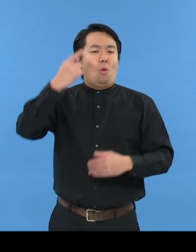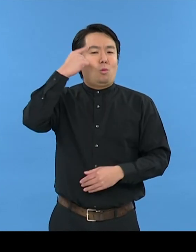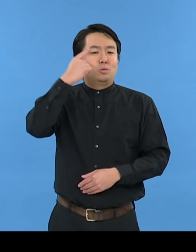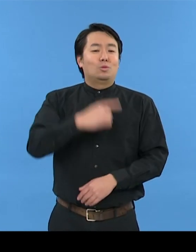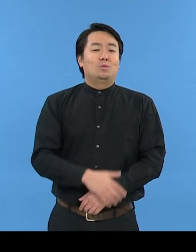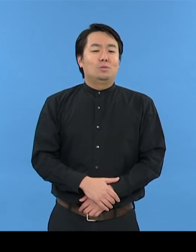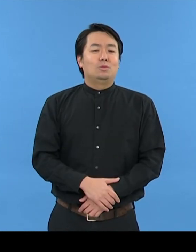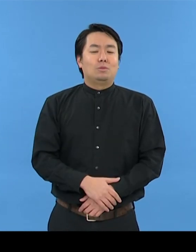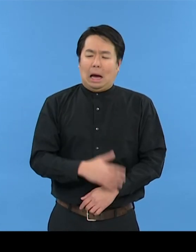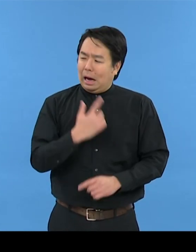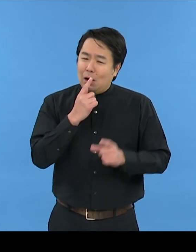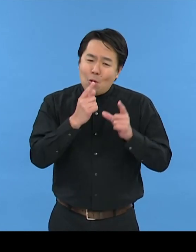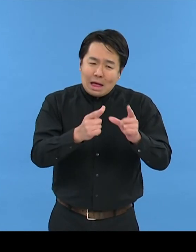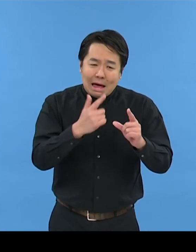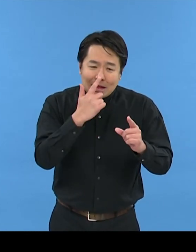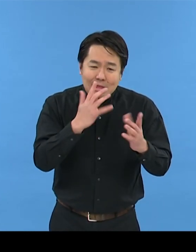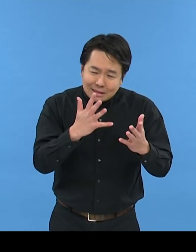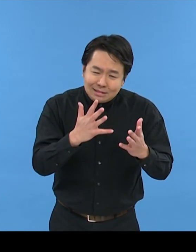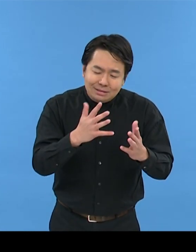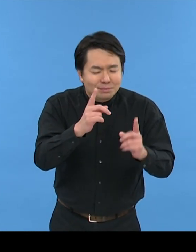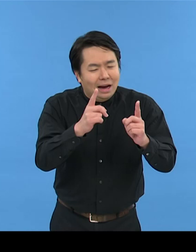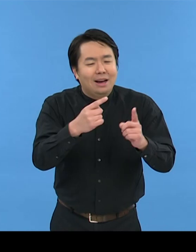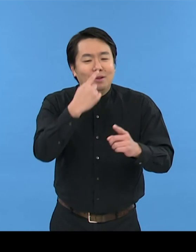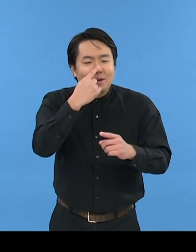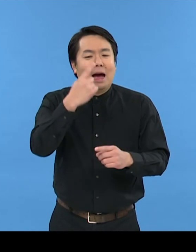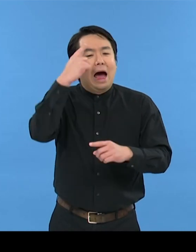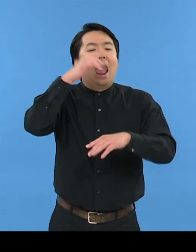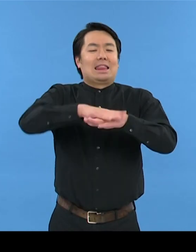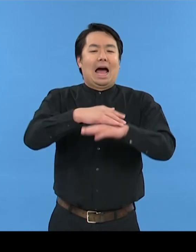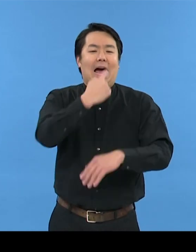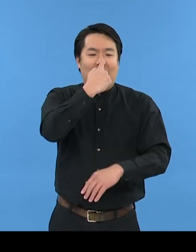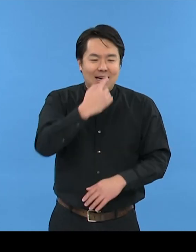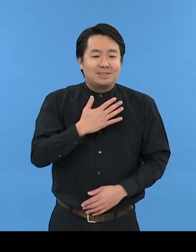ないです一応そのように思っておりますはい